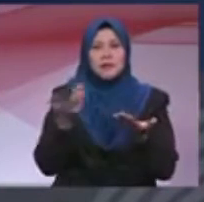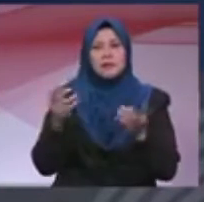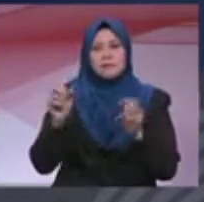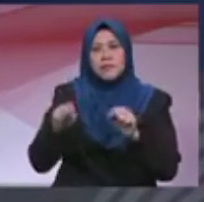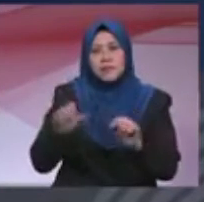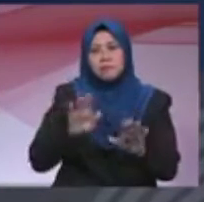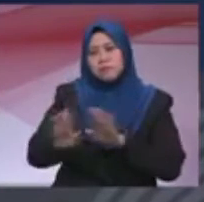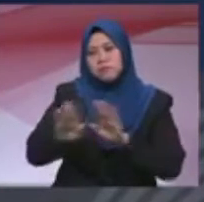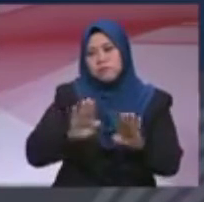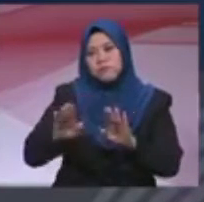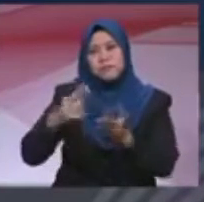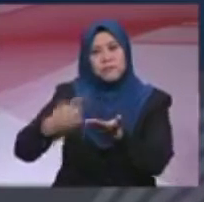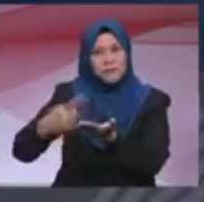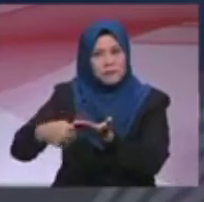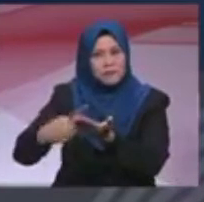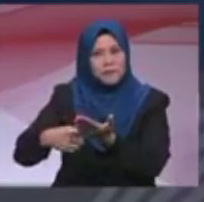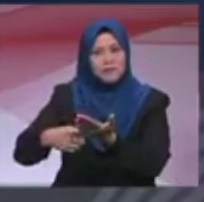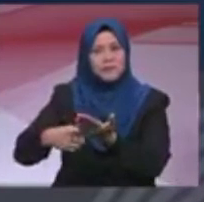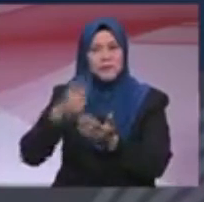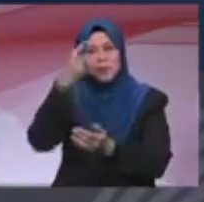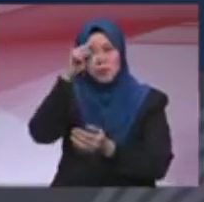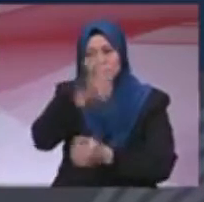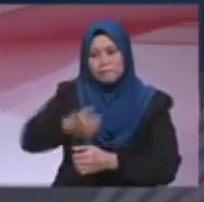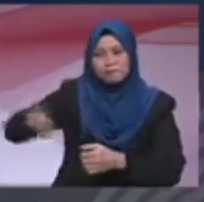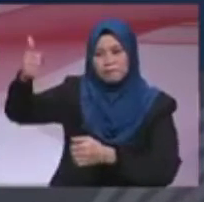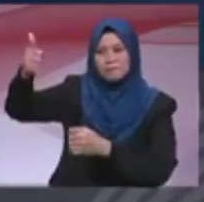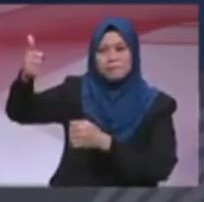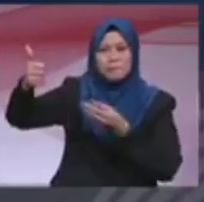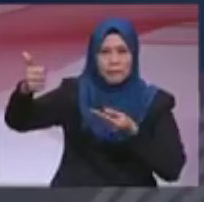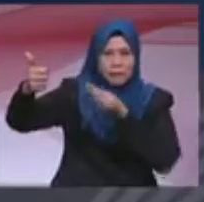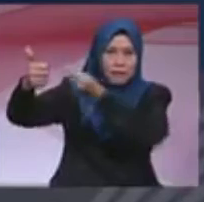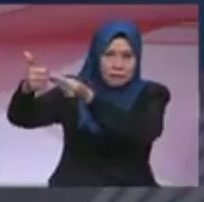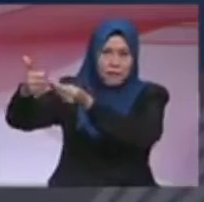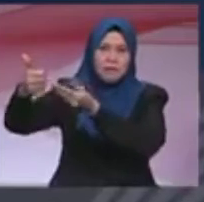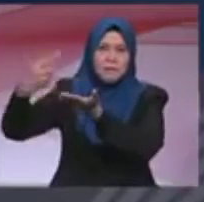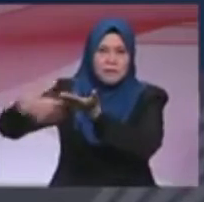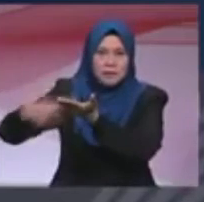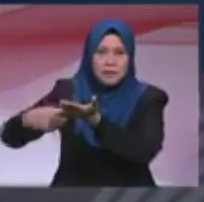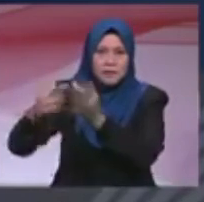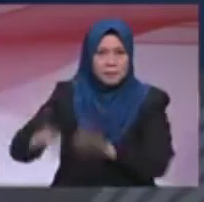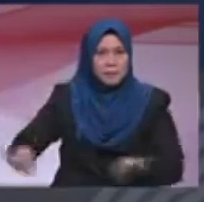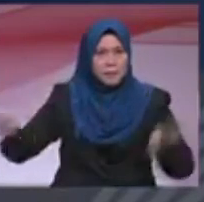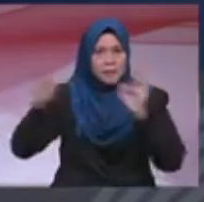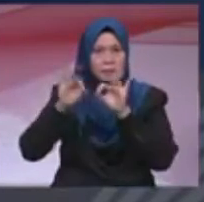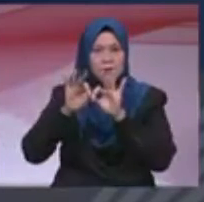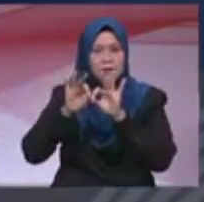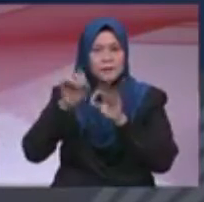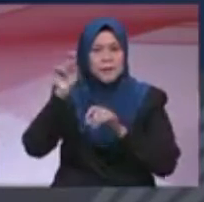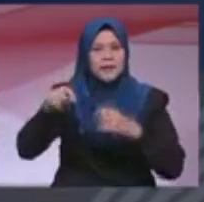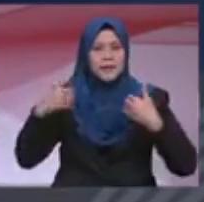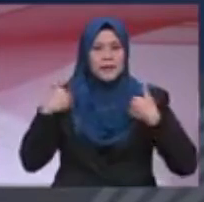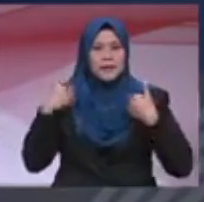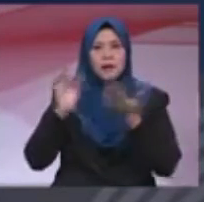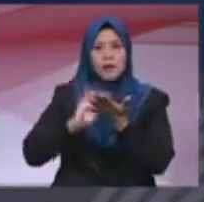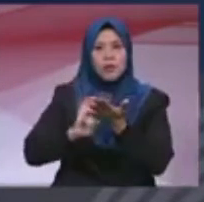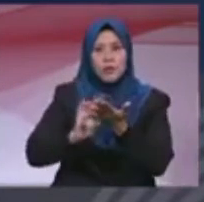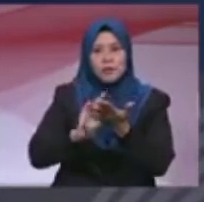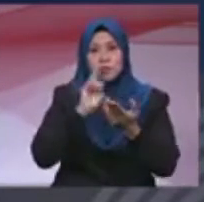boleh dibincangkan, diteliti di peringkat ketua jabatan. Ya, apa yang penting, perlu ada medical